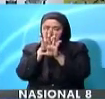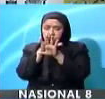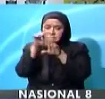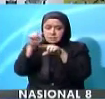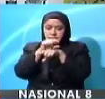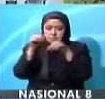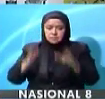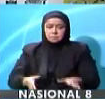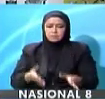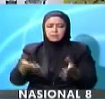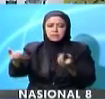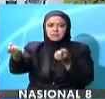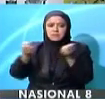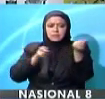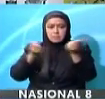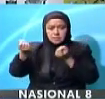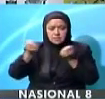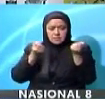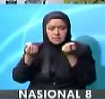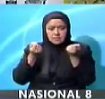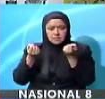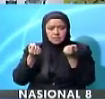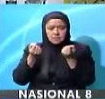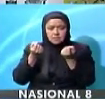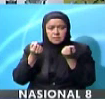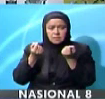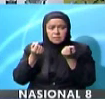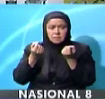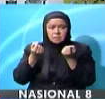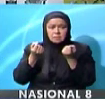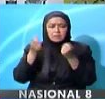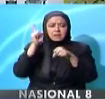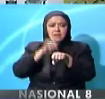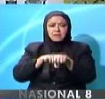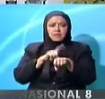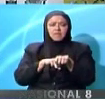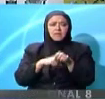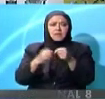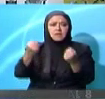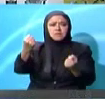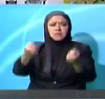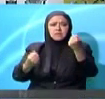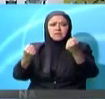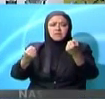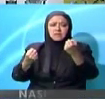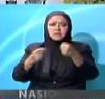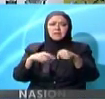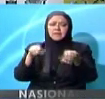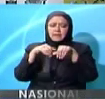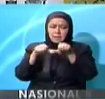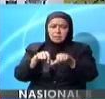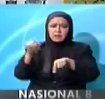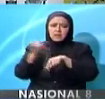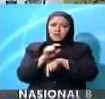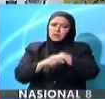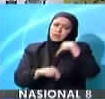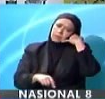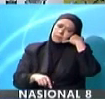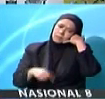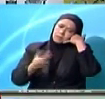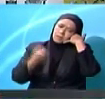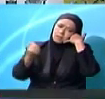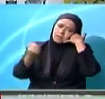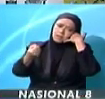kenderaan, pengguna jalan raya yang sewaktu itu memandu masih menggunakan telefon bimbit. Dan apabila